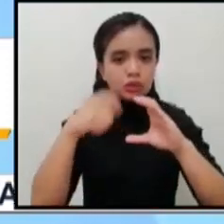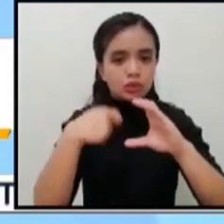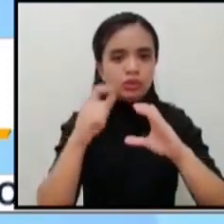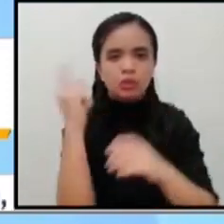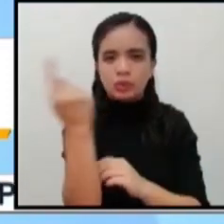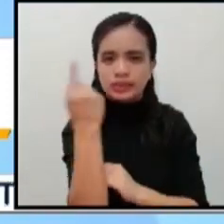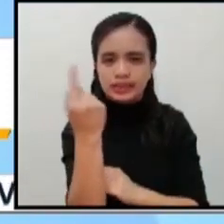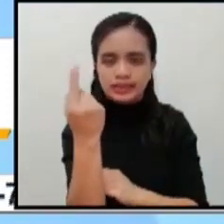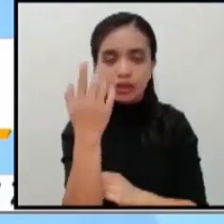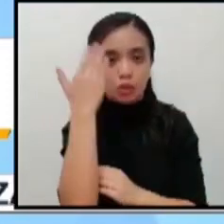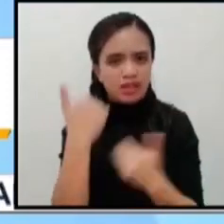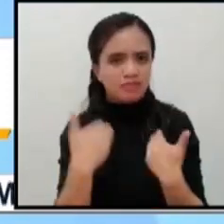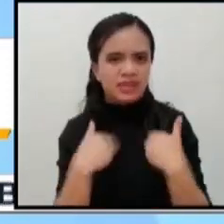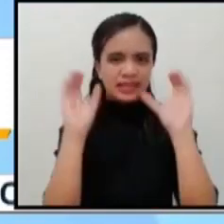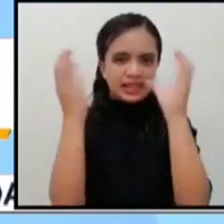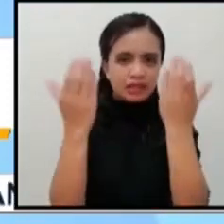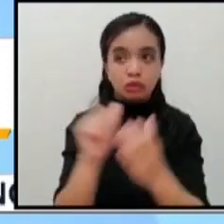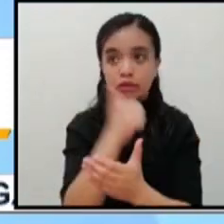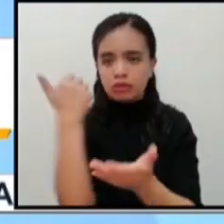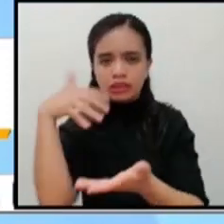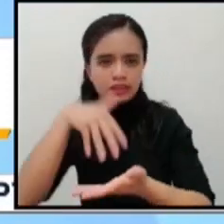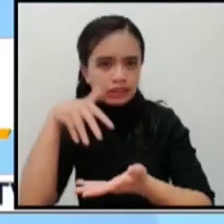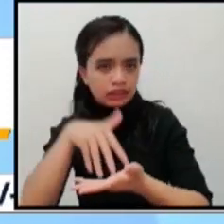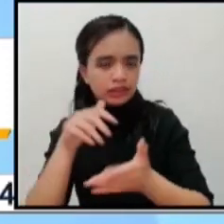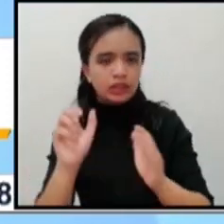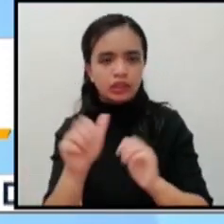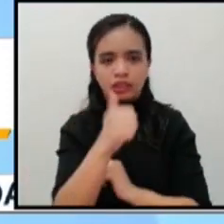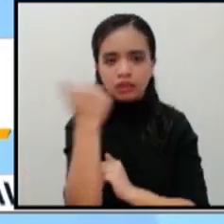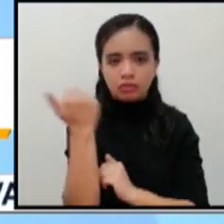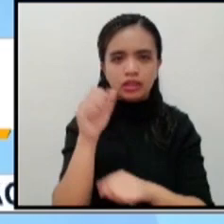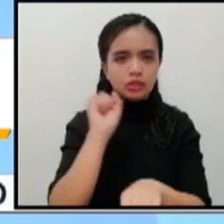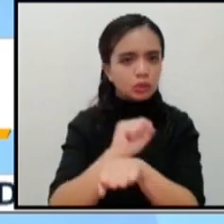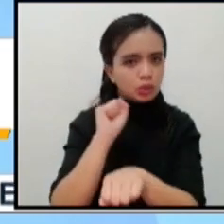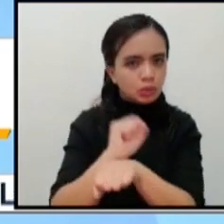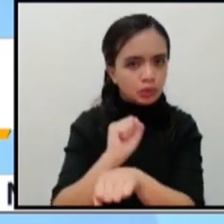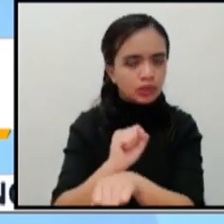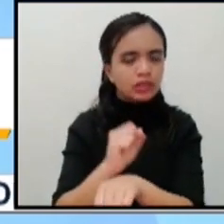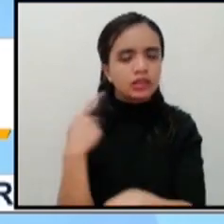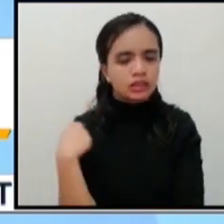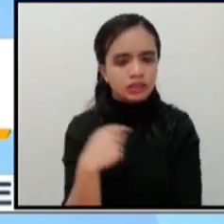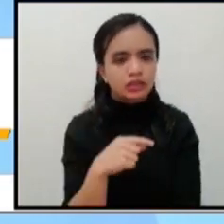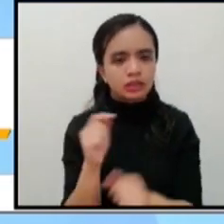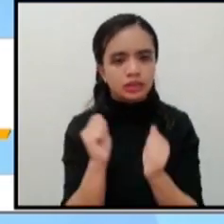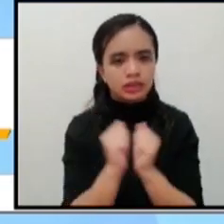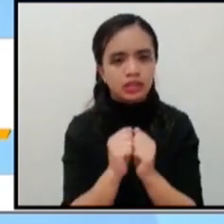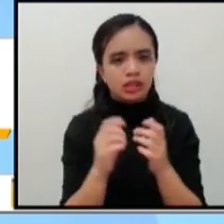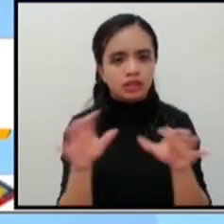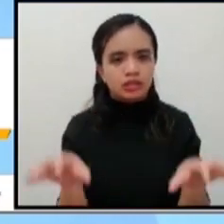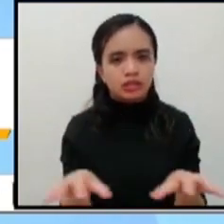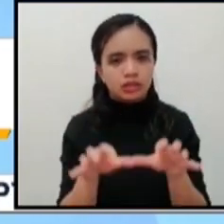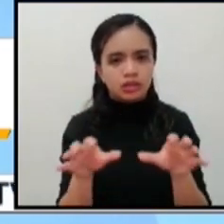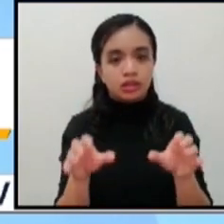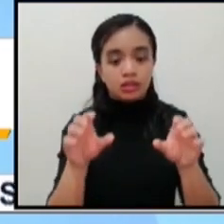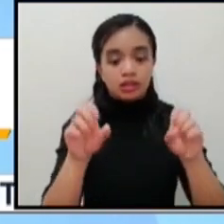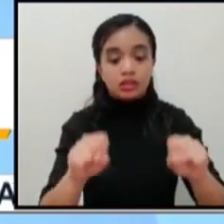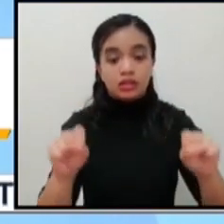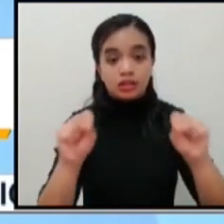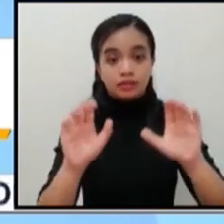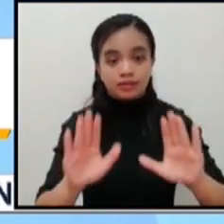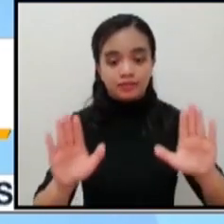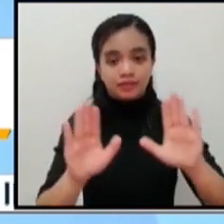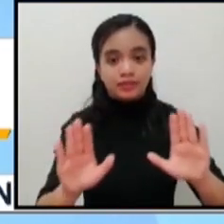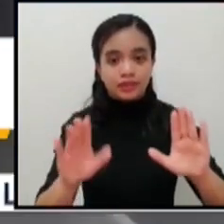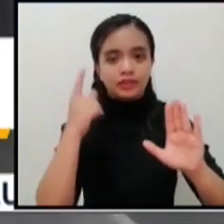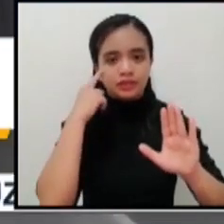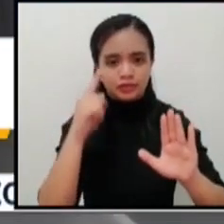classes, yung iba nag-aaral, yung iba nagkatrabaho, so weekdays yun, trabaho, weekends, para po sa Sanacolo, para po sa Diyos.